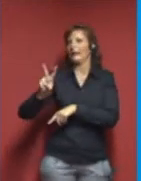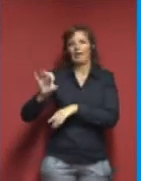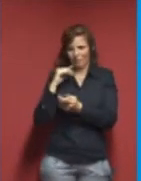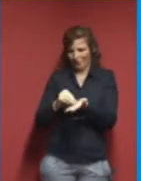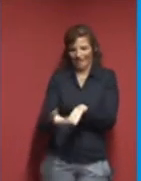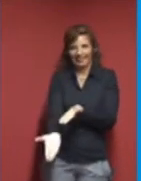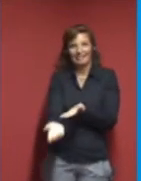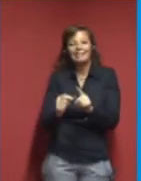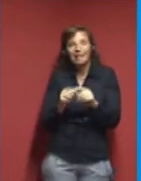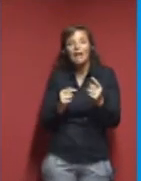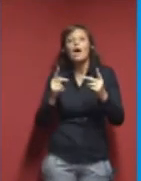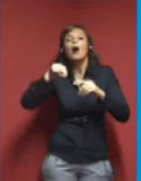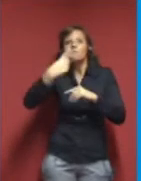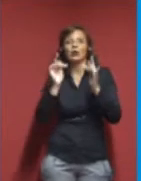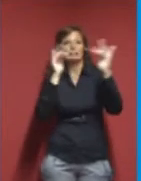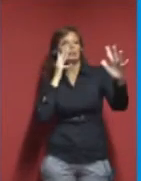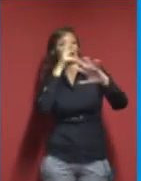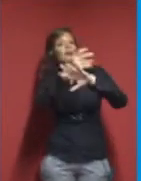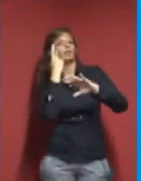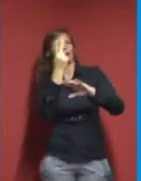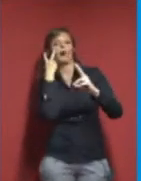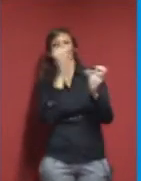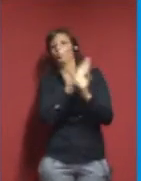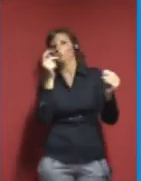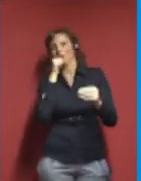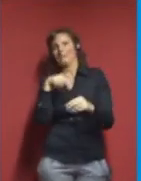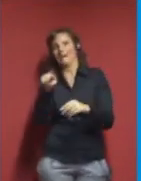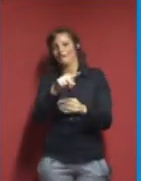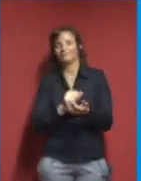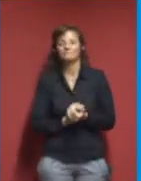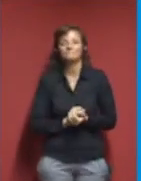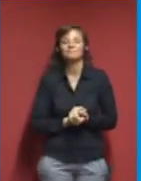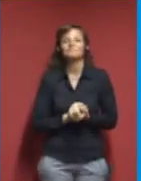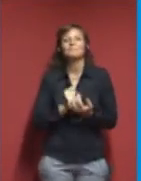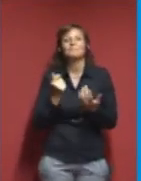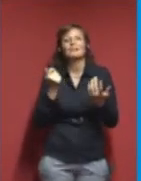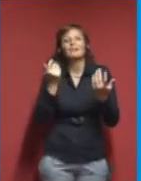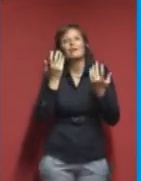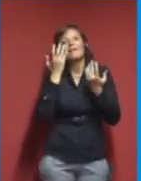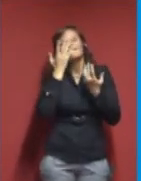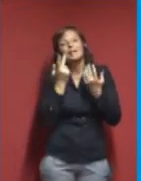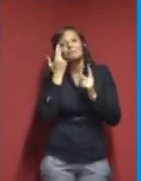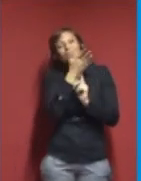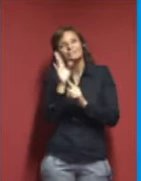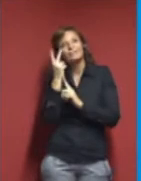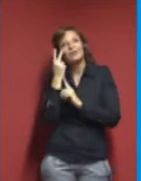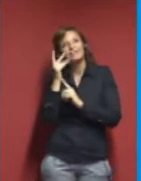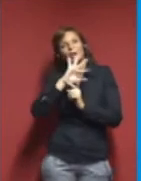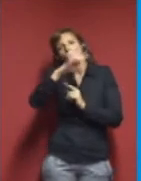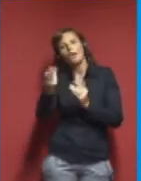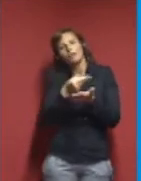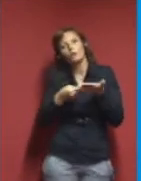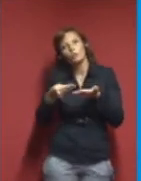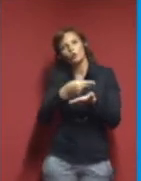poi potete accedere al suo sito internet e troverete tutto. Volevo farvi vedere anche un altro